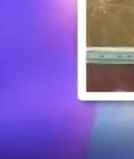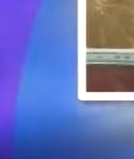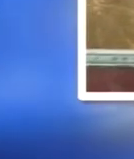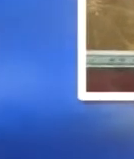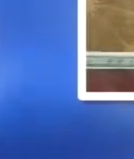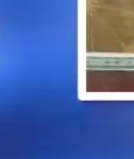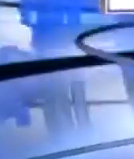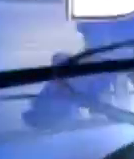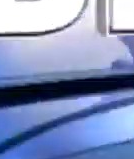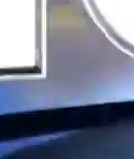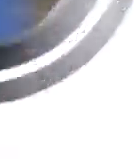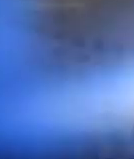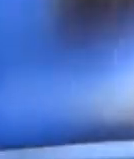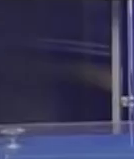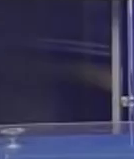України серед дітей.